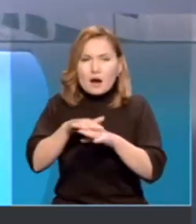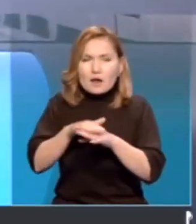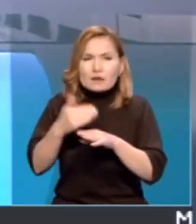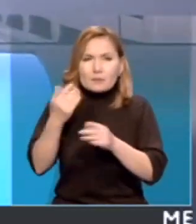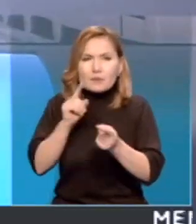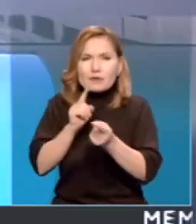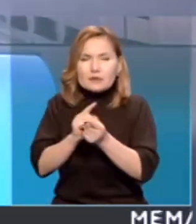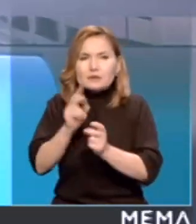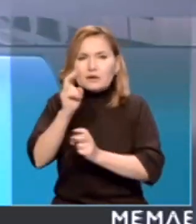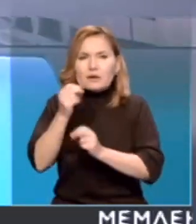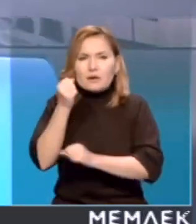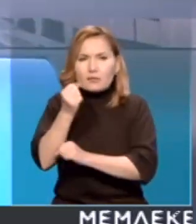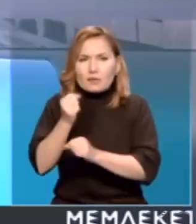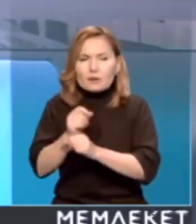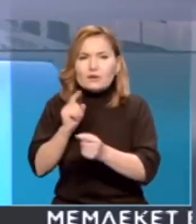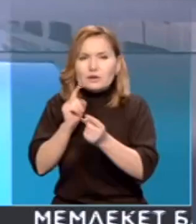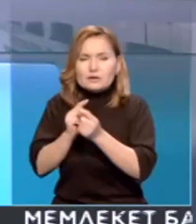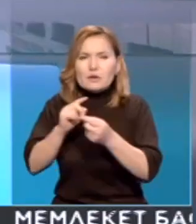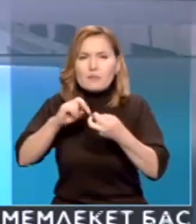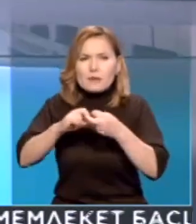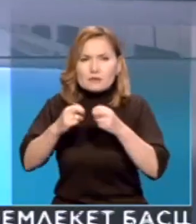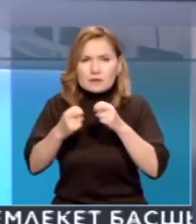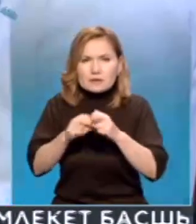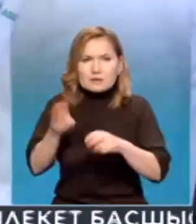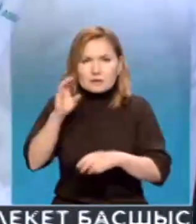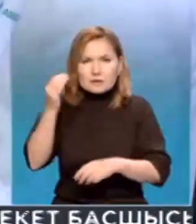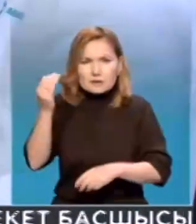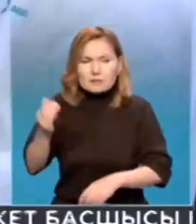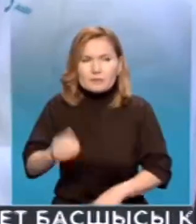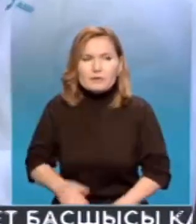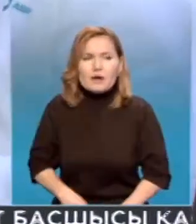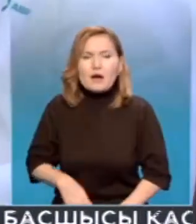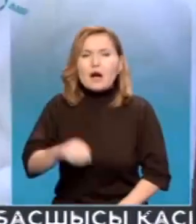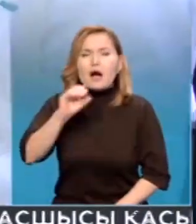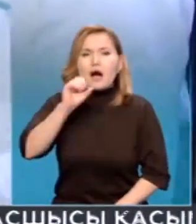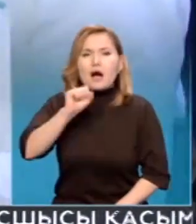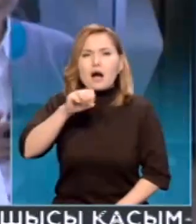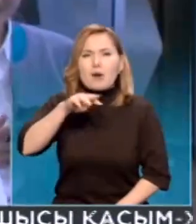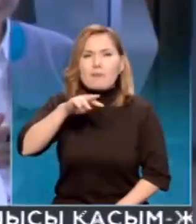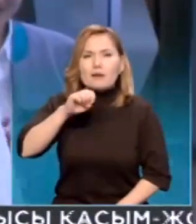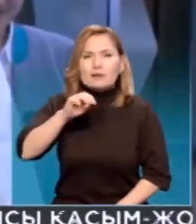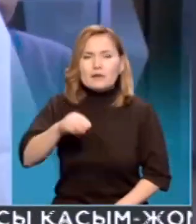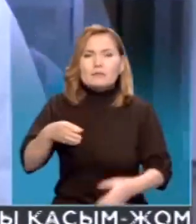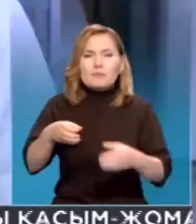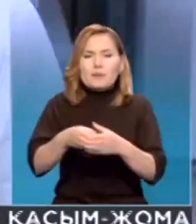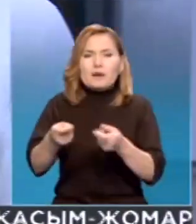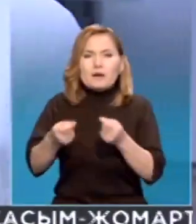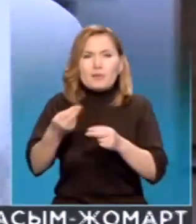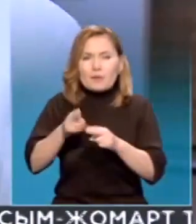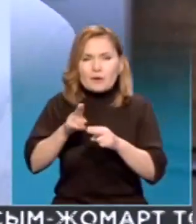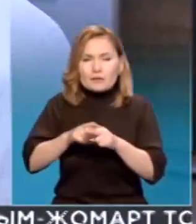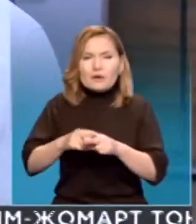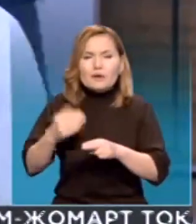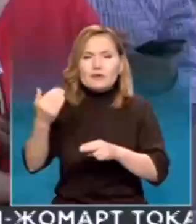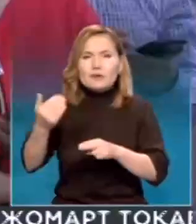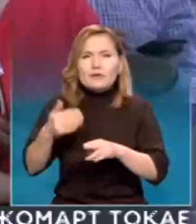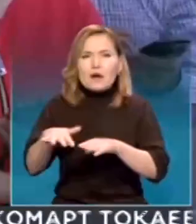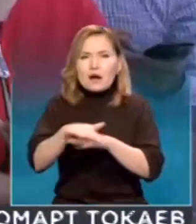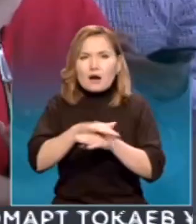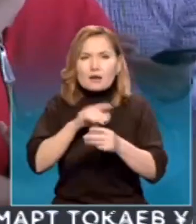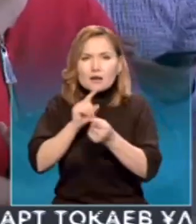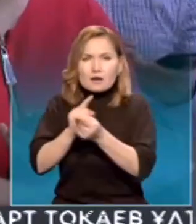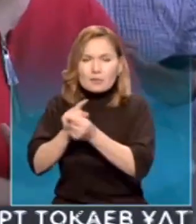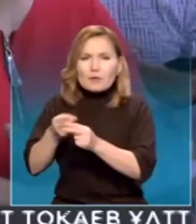ұжымдарының мәселесіне құлақ түрді. Аманат партиясының атқарушы хатшысы Елнұр Бейсенбаев бақ өкілдерін кандидаттардың үгіт-насихат